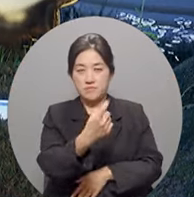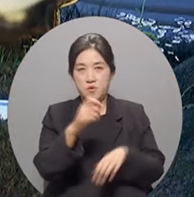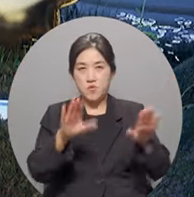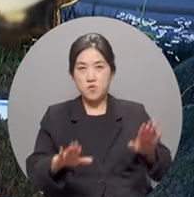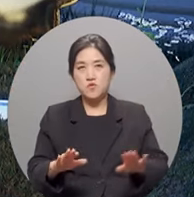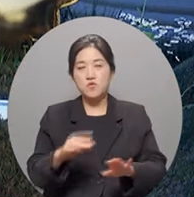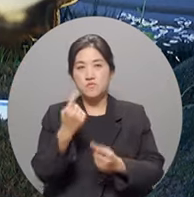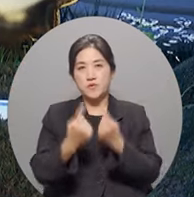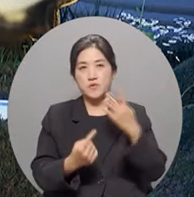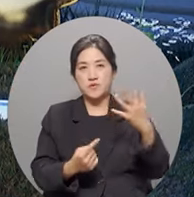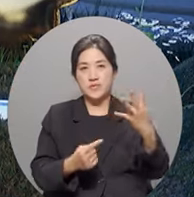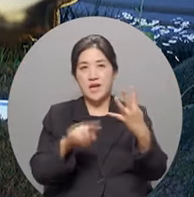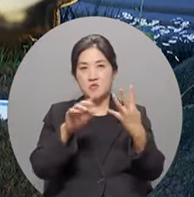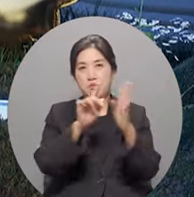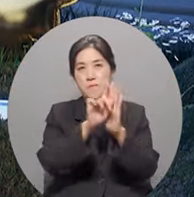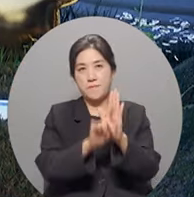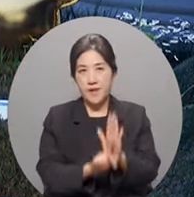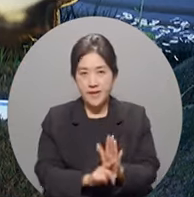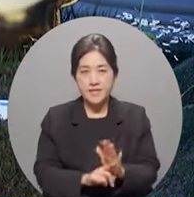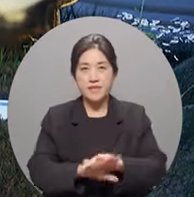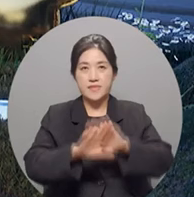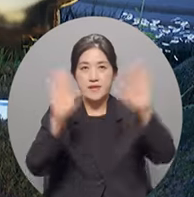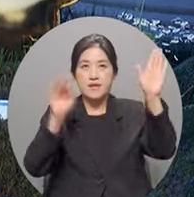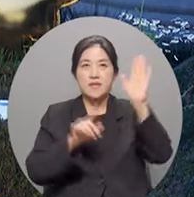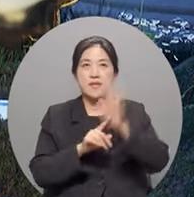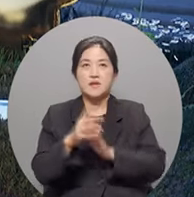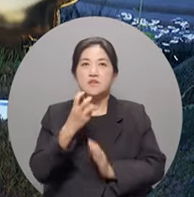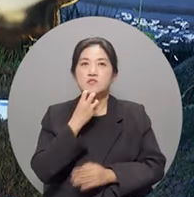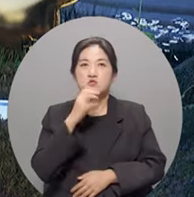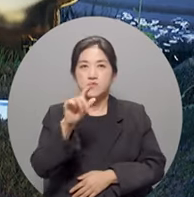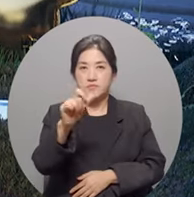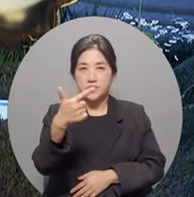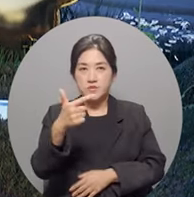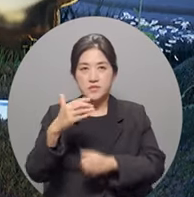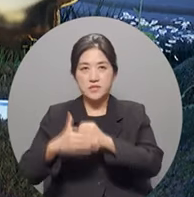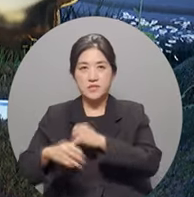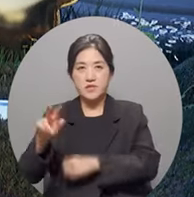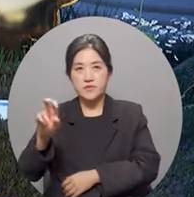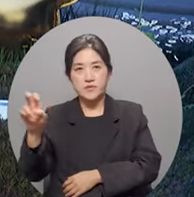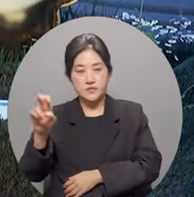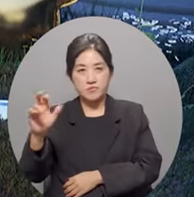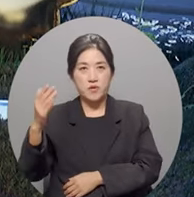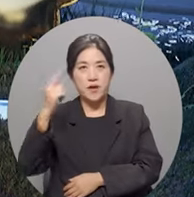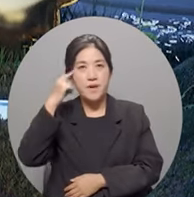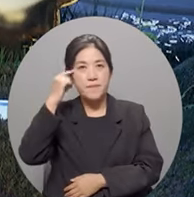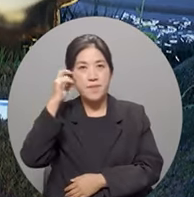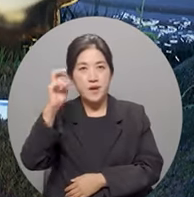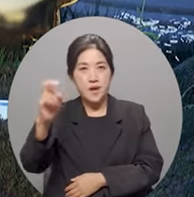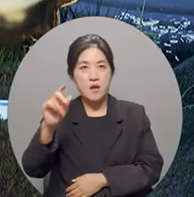보다 4도가량 낮겠습니다. 낮 최고 기온은 서울 16도, 대구 20도를